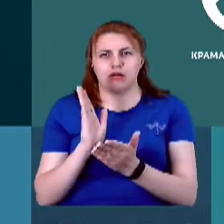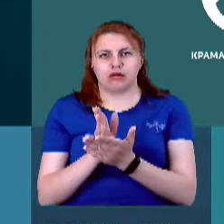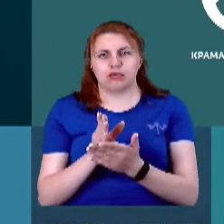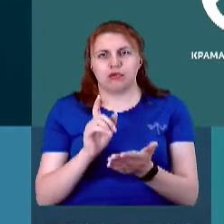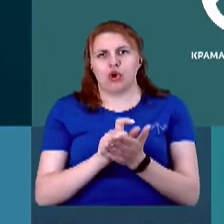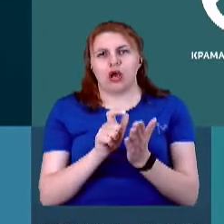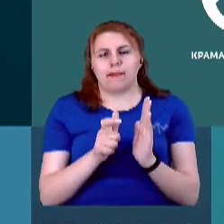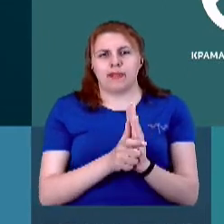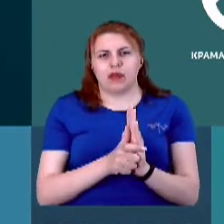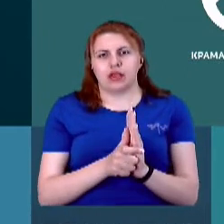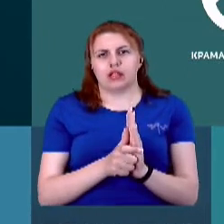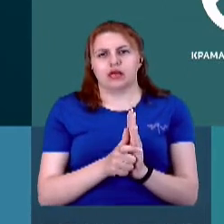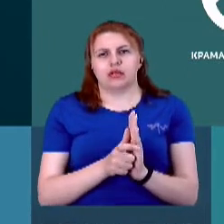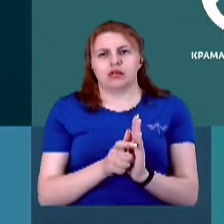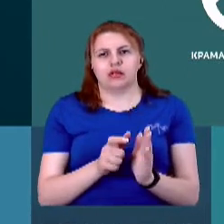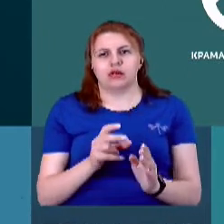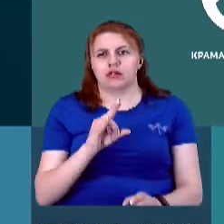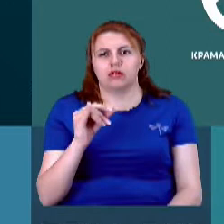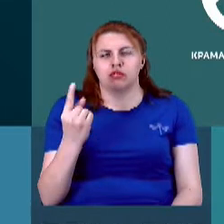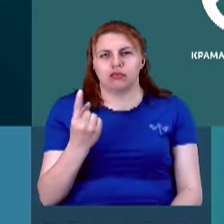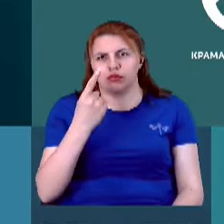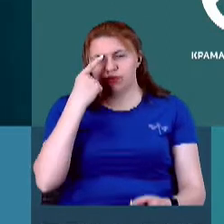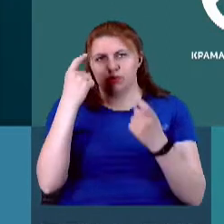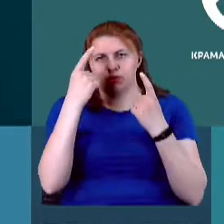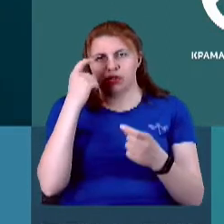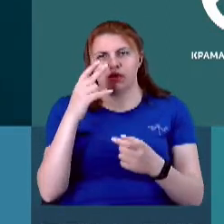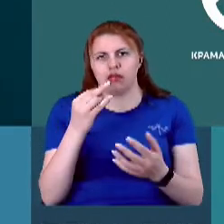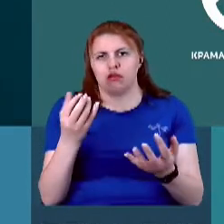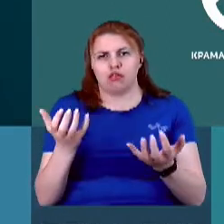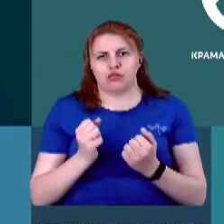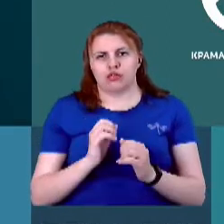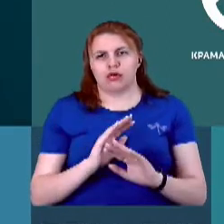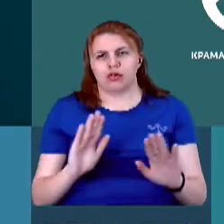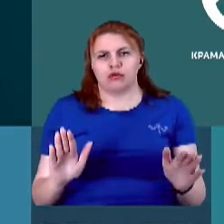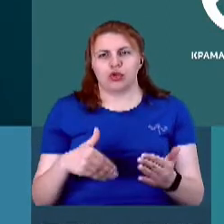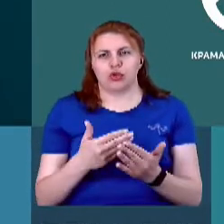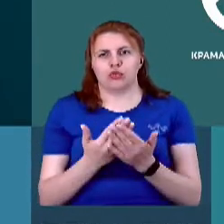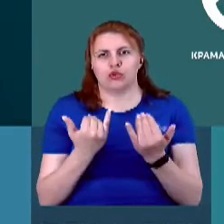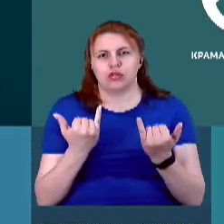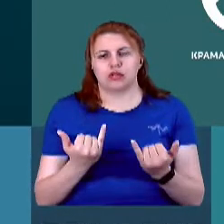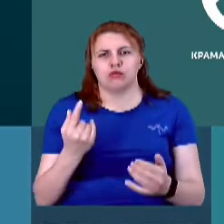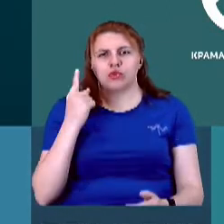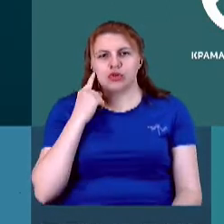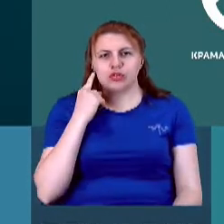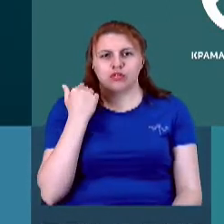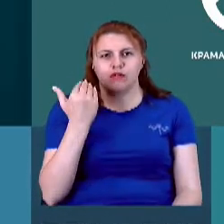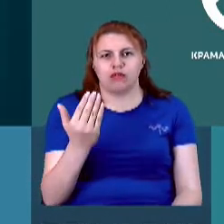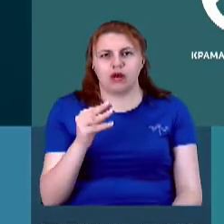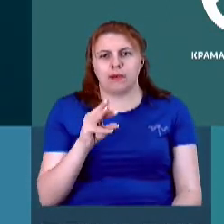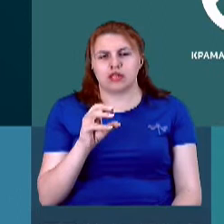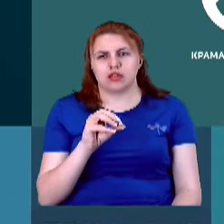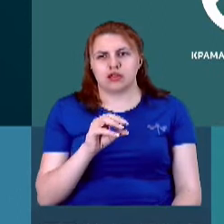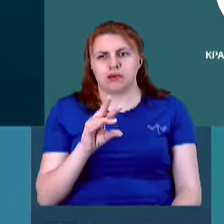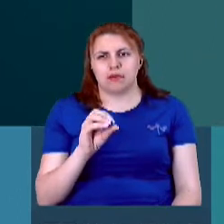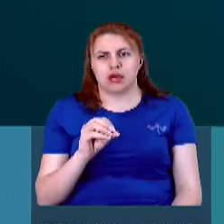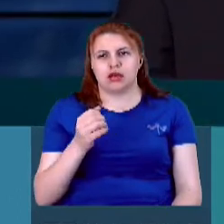кабінетах. Жодної інформації вона не отримала досі. Вас, пане Максиме, почули вас. Дякуємо